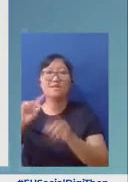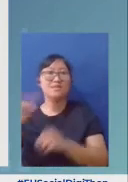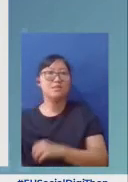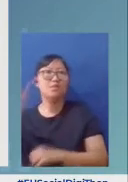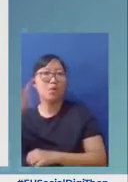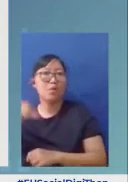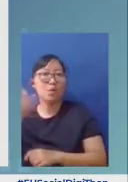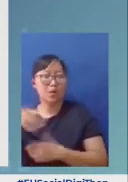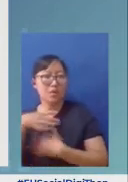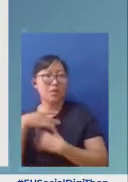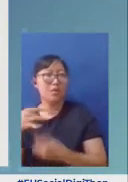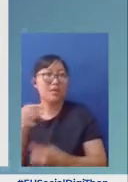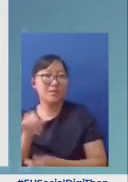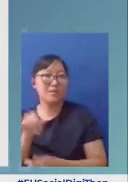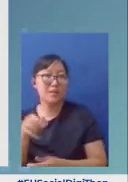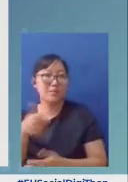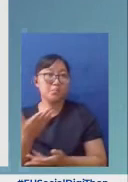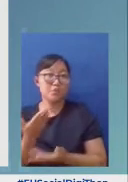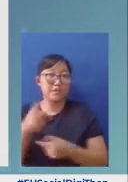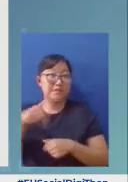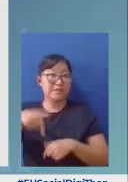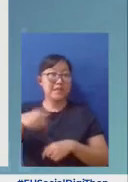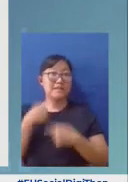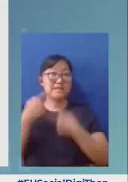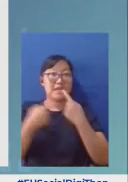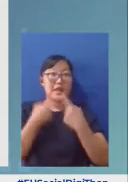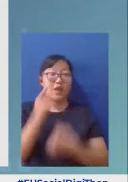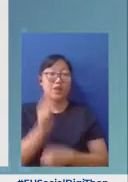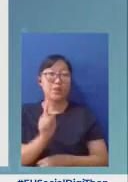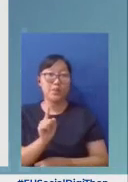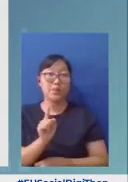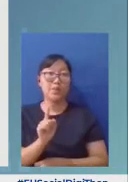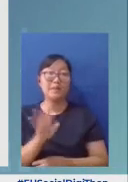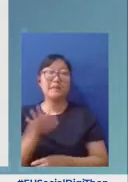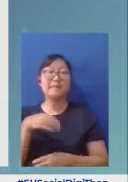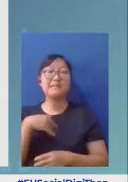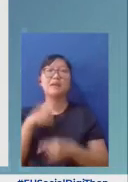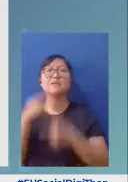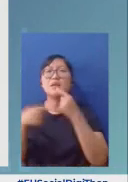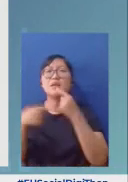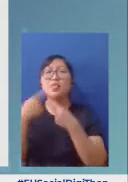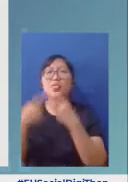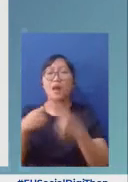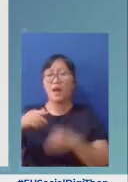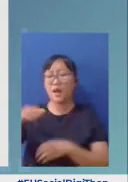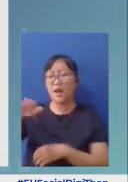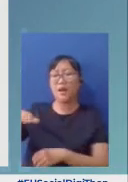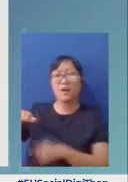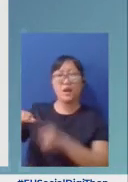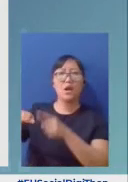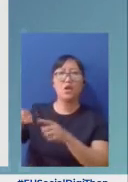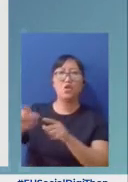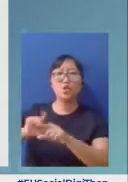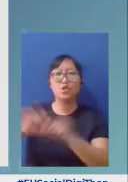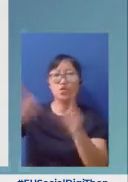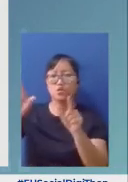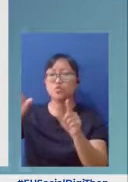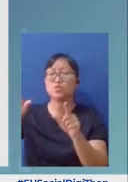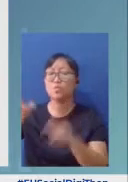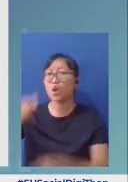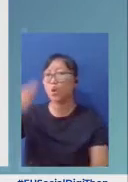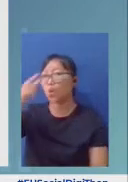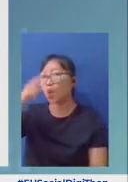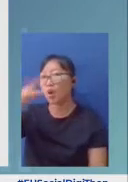itu aku ceritakan aja ya. Jadi ada anak yang sudah lulus nih mau keluar negeri. Ya, jadi udah lulus